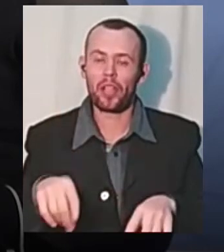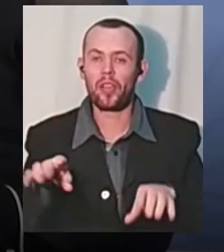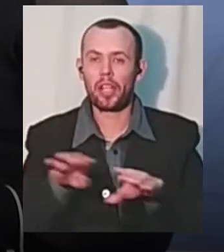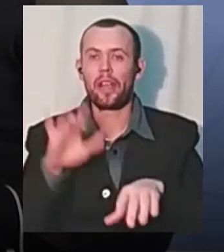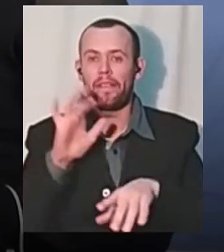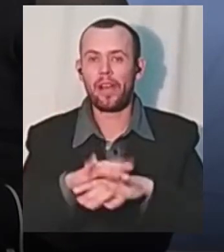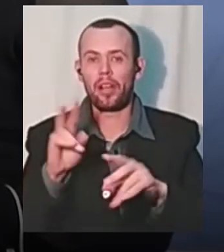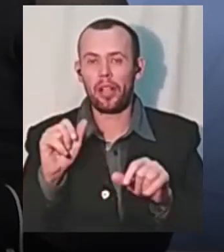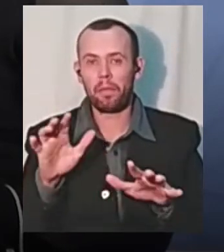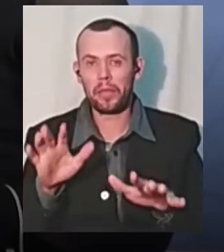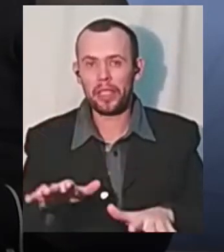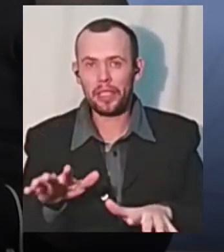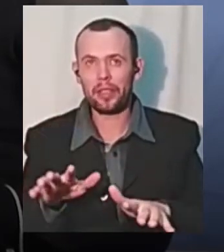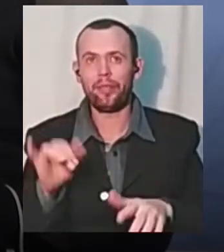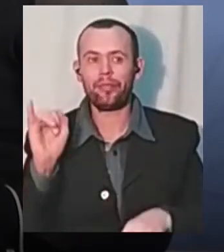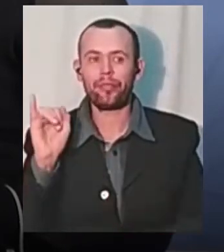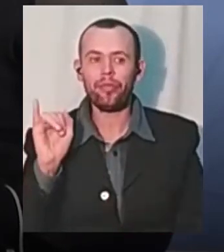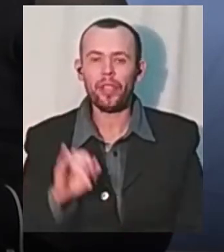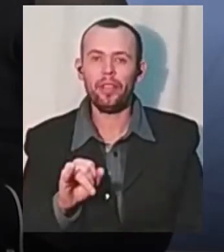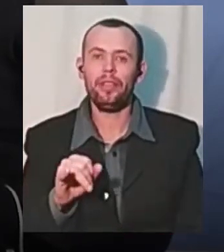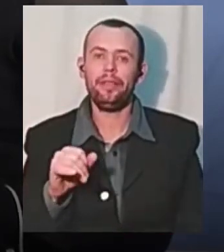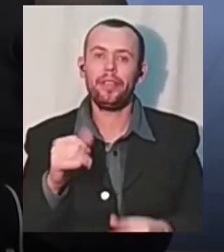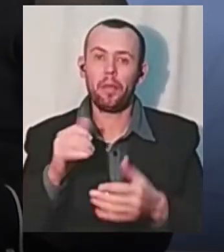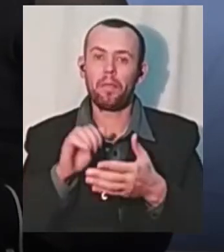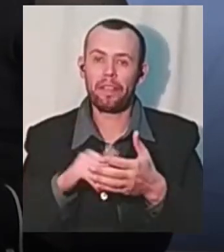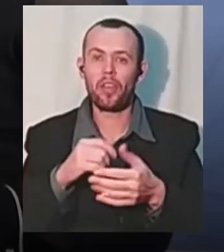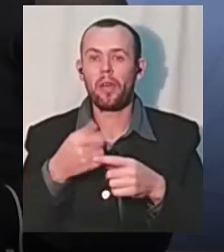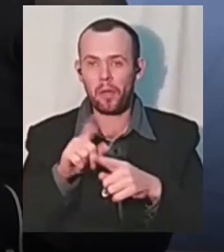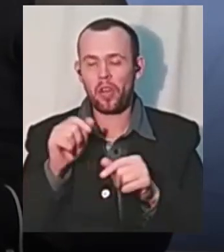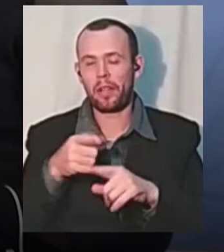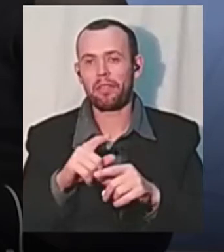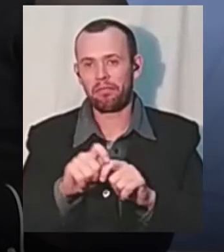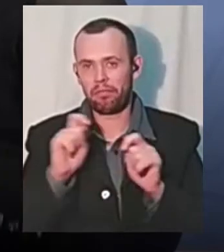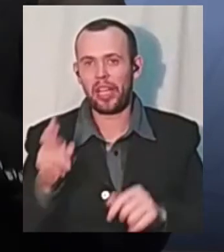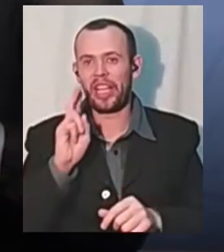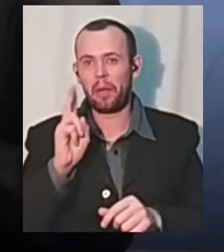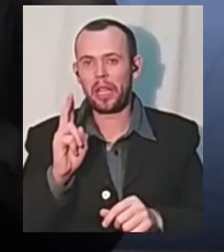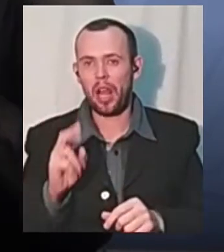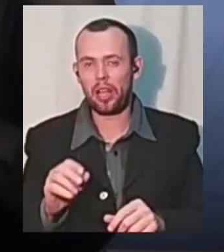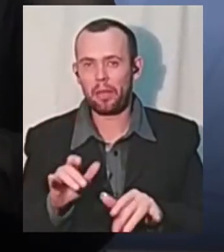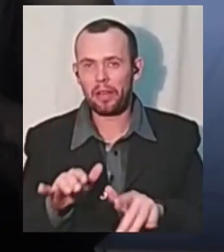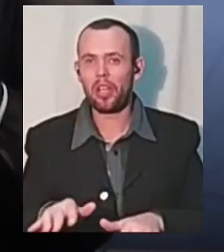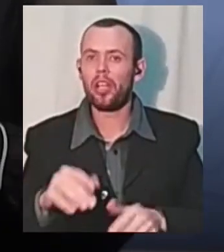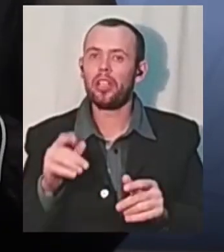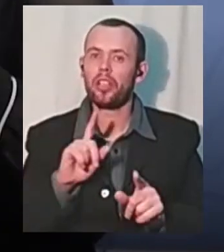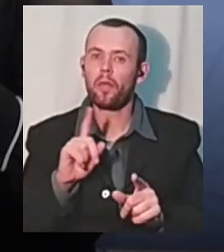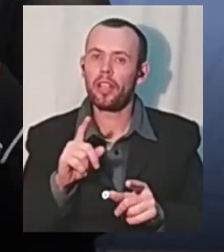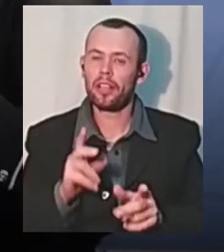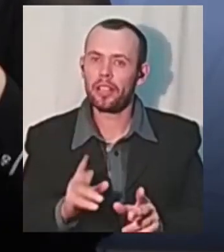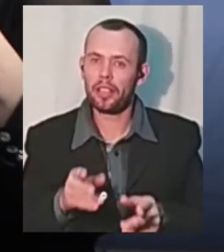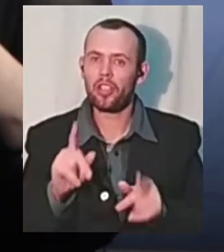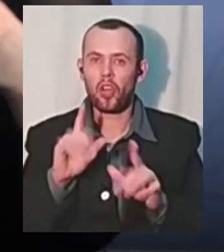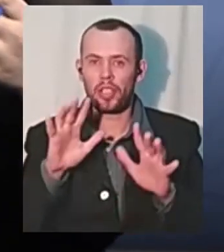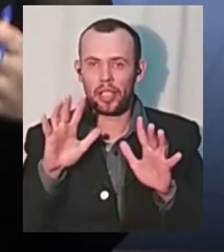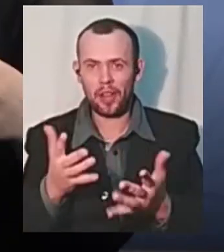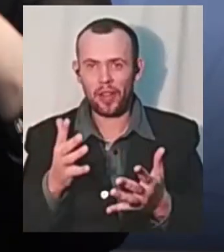і з приводу цього можна порушити і кримінальні провадження в тому числі. Тобто бажано, якщо вже щось сталося, негайно